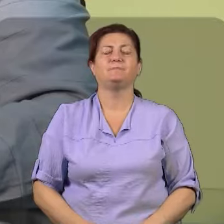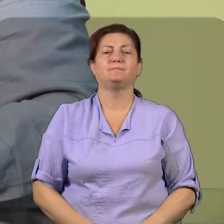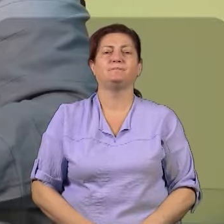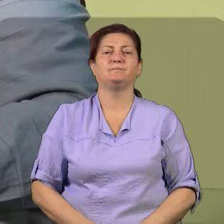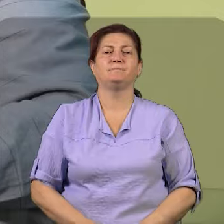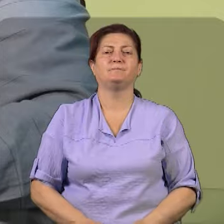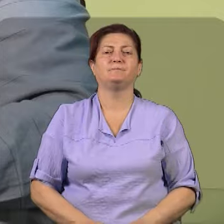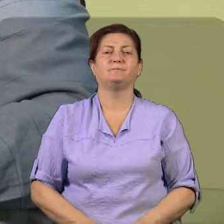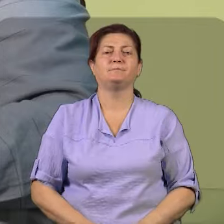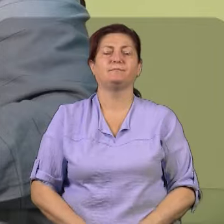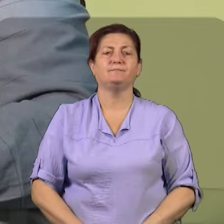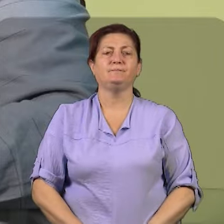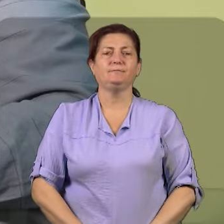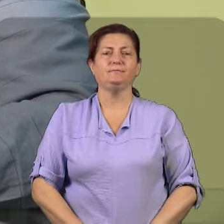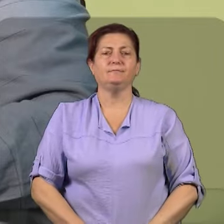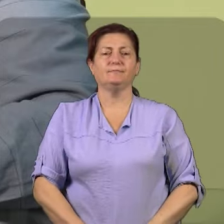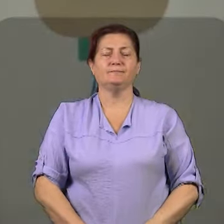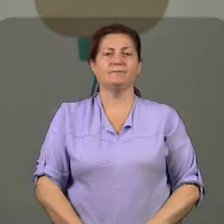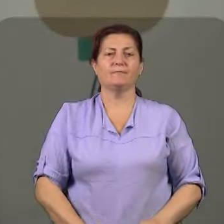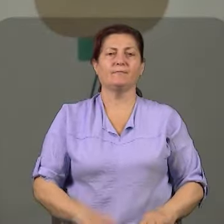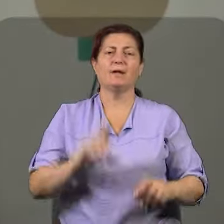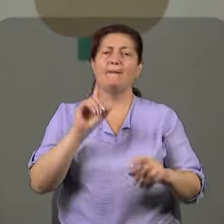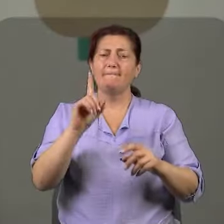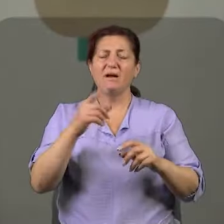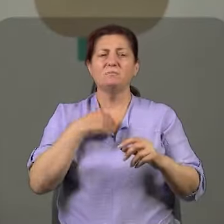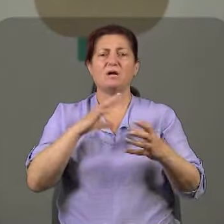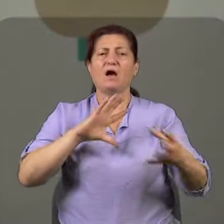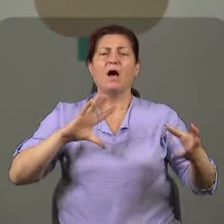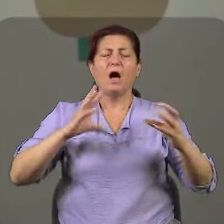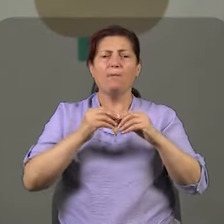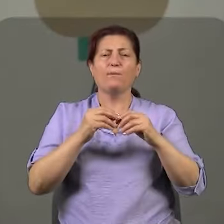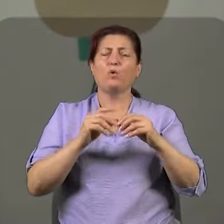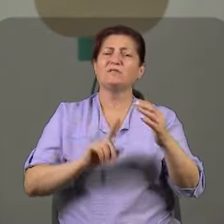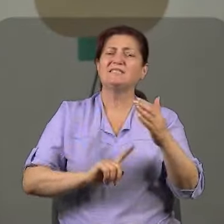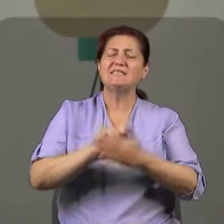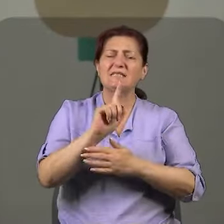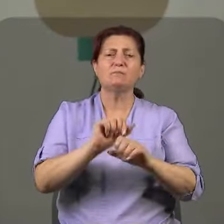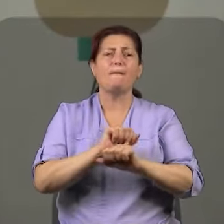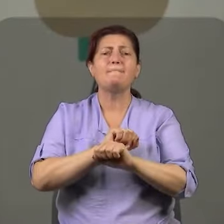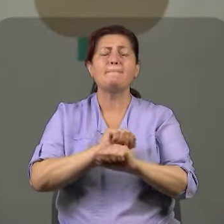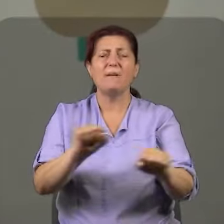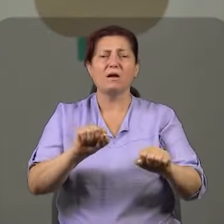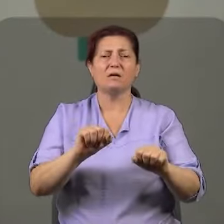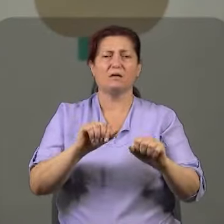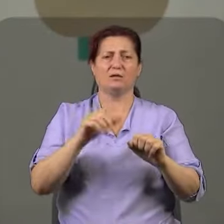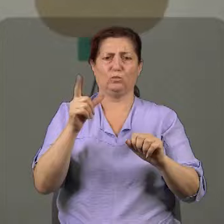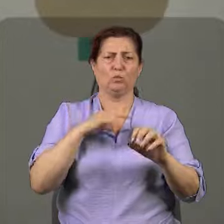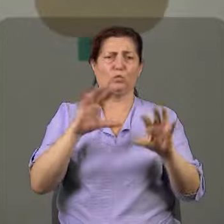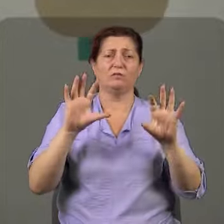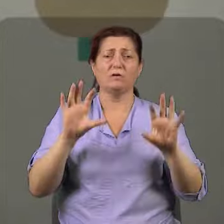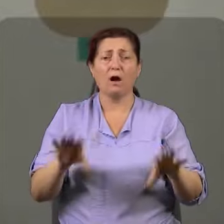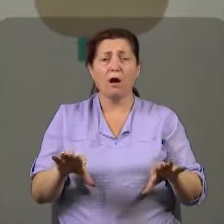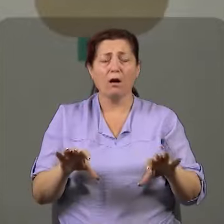ամբողջ ոնց որ եւ սկիզբը եւ պայքարը ոնց որ գնում է նրա համար, հա, մեր նախաձեռնությամբ, որ պետք է առաջին հերթին